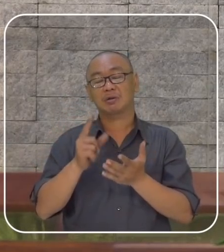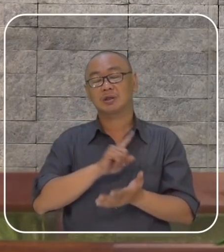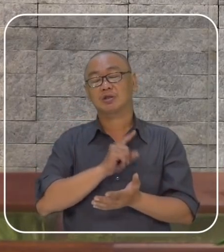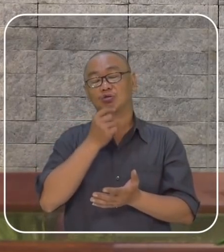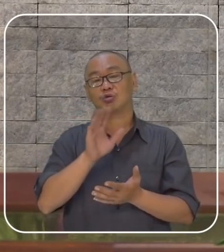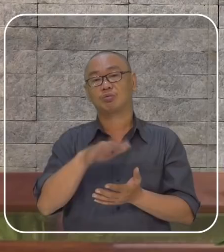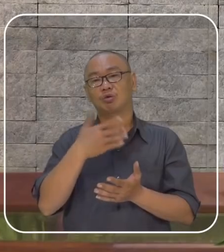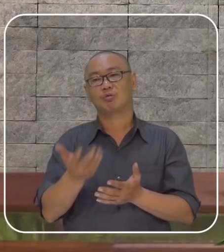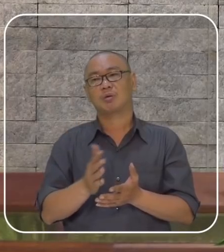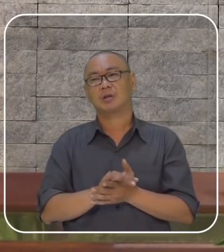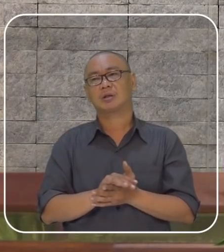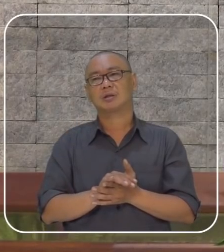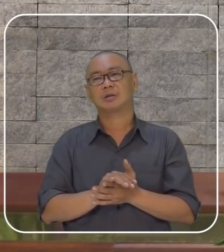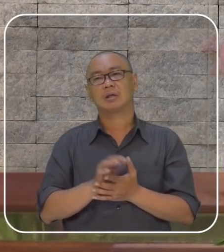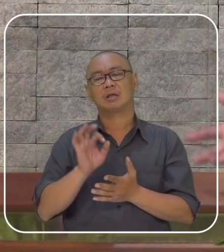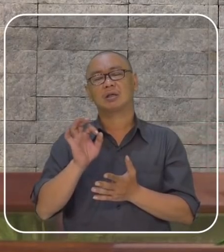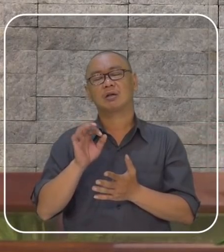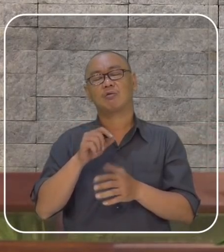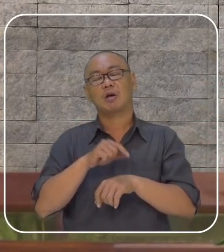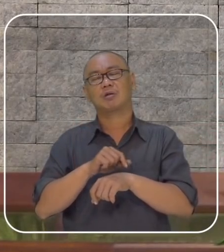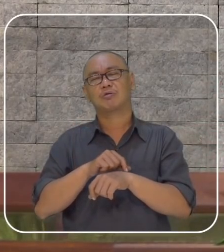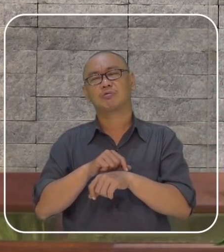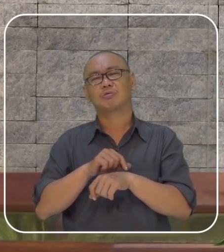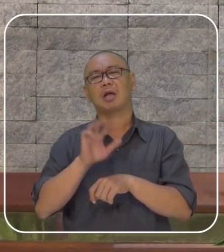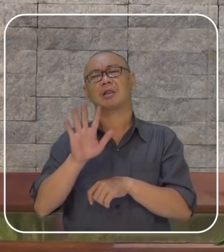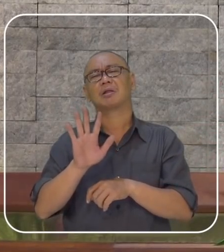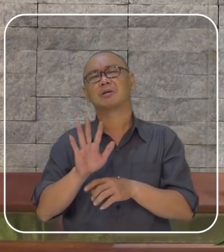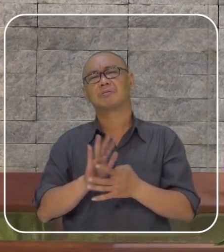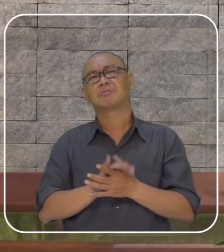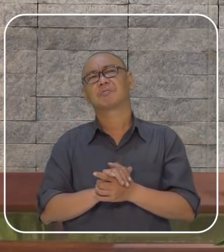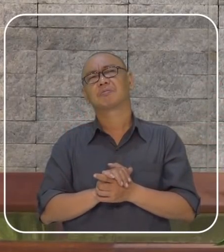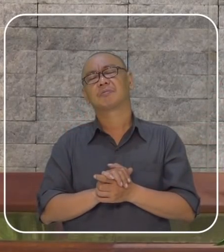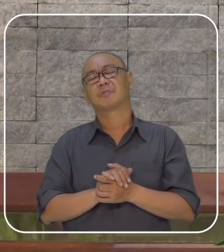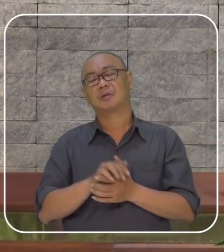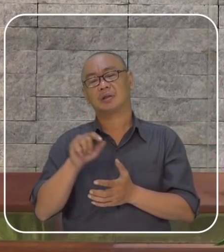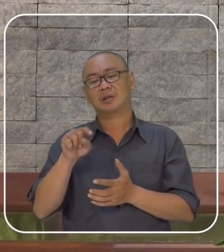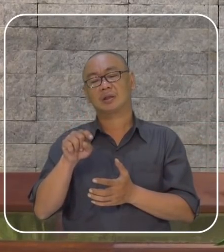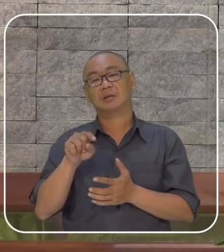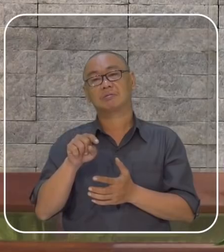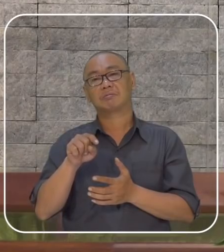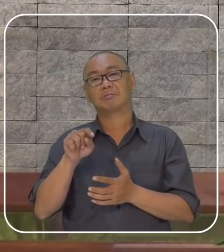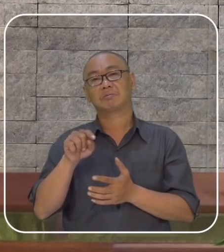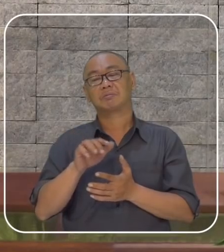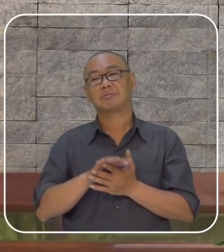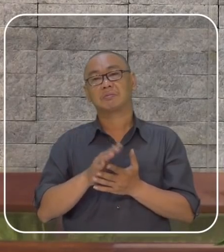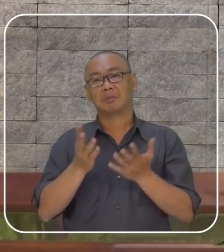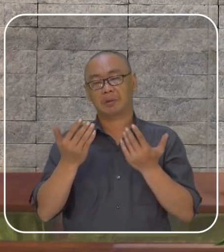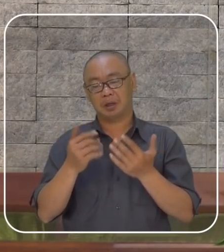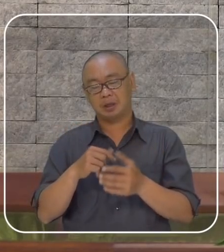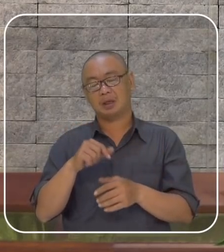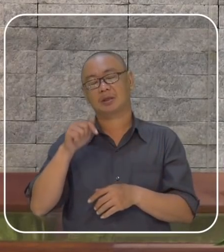berkorban, lalu kita bilang gak ada waktu, nanti sajalah. Nah ini saudara, makanya marilah